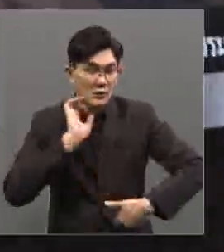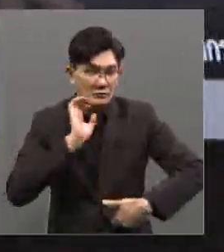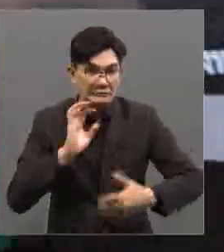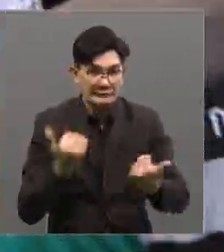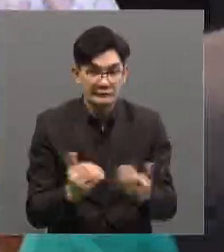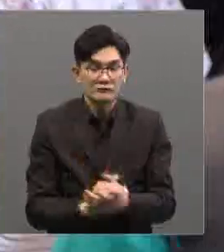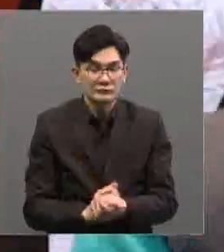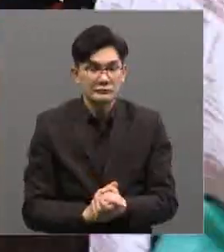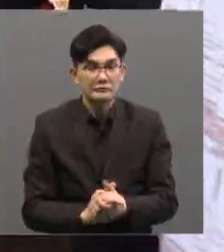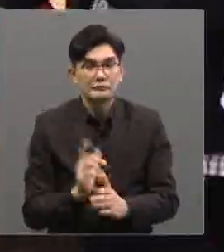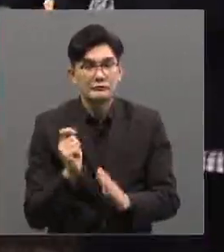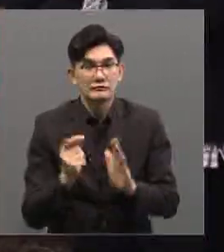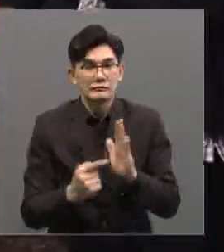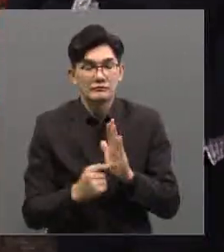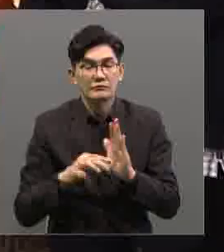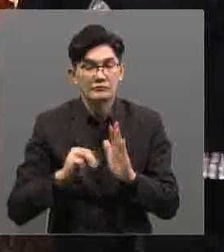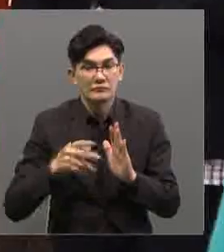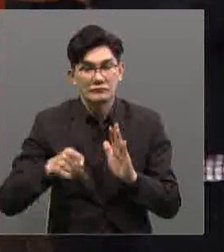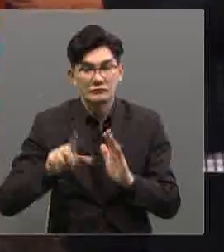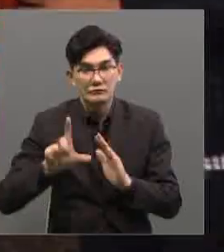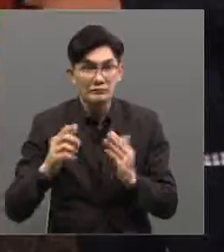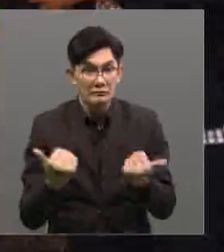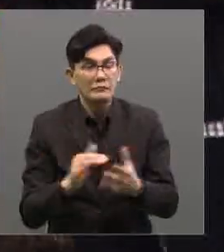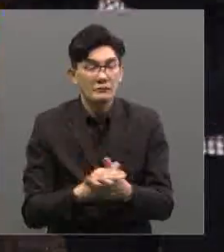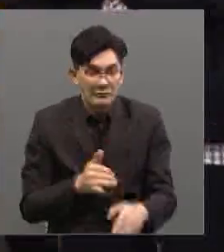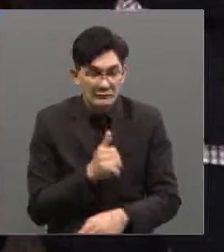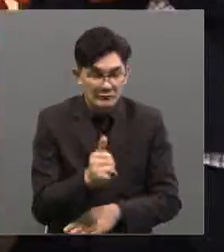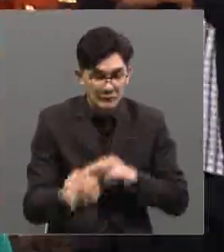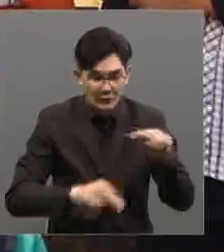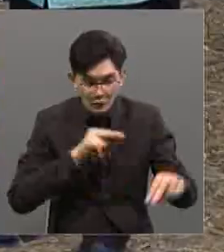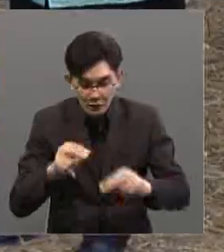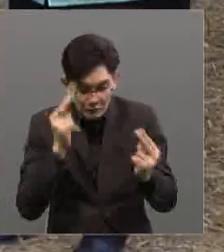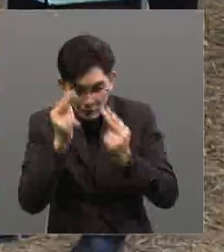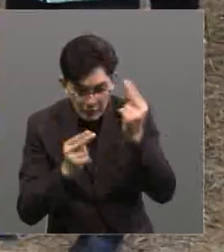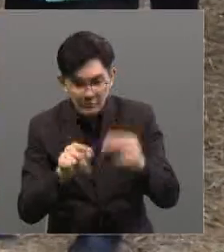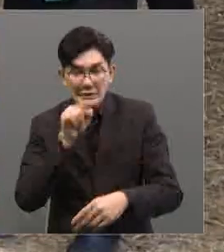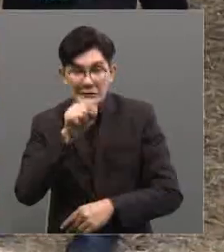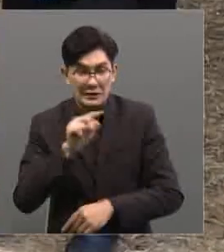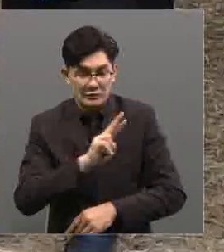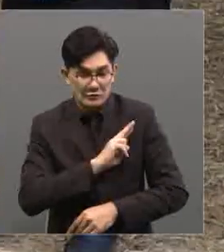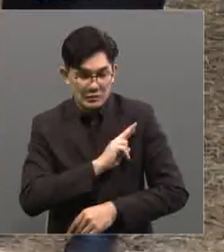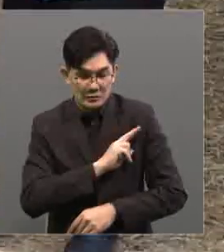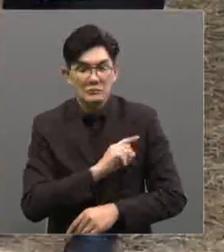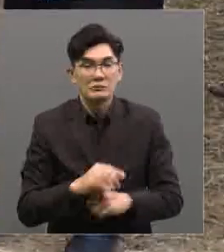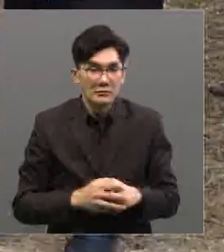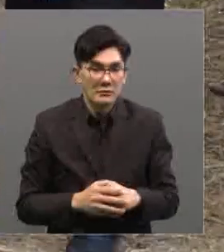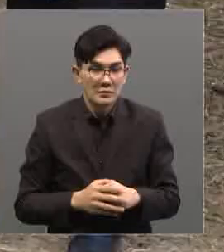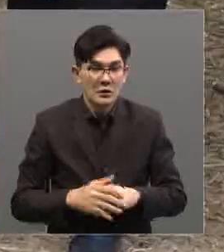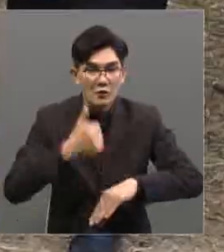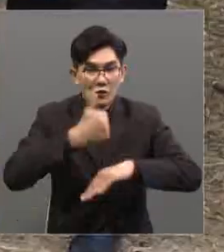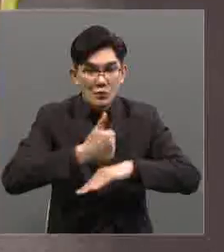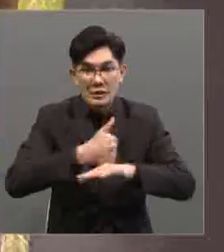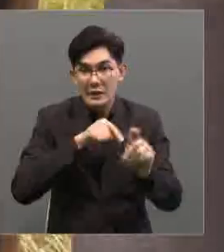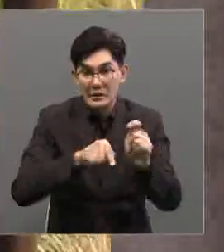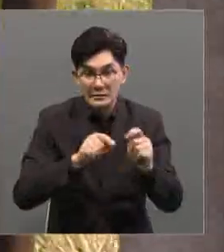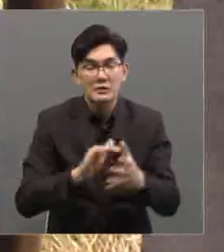พบุรีนะครับนายอัมพลอังคภาคอนกุลนะครับลงพื้นที่เข้าไปตรวจเยี่ยมและลงไปสั่งการด้วยตัวเองเลยนะครับให้ทางนายอำเภอท่า